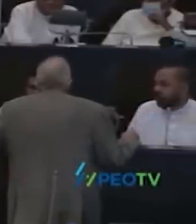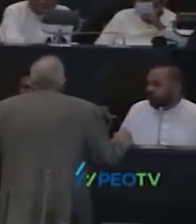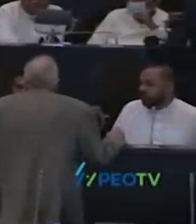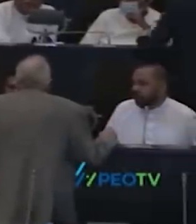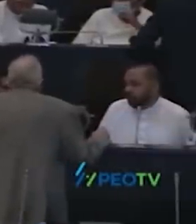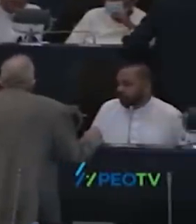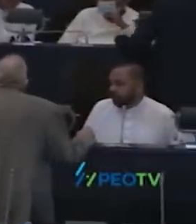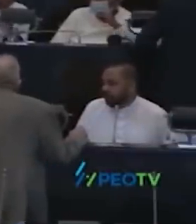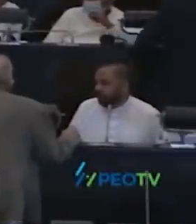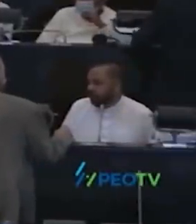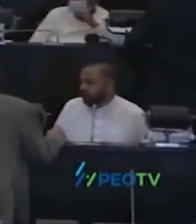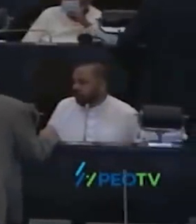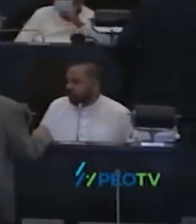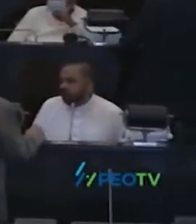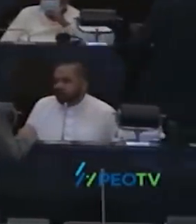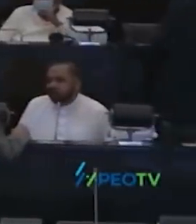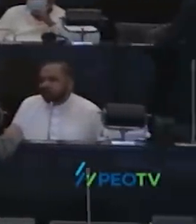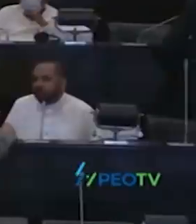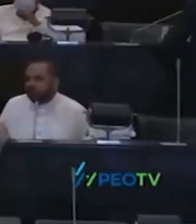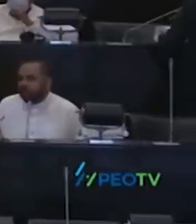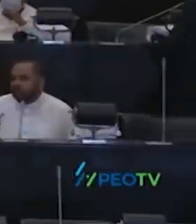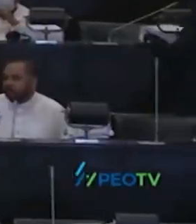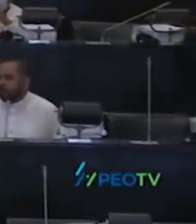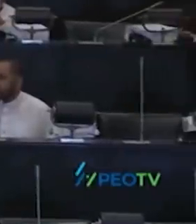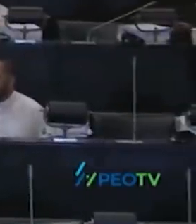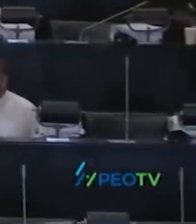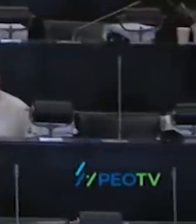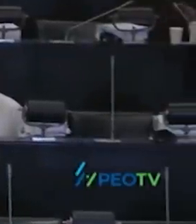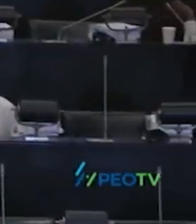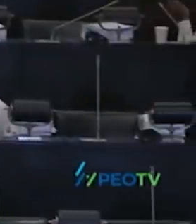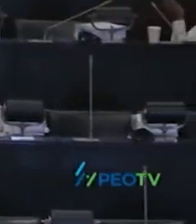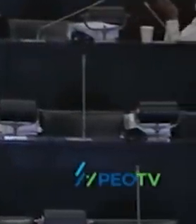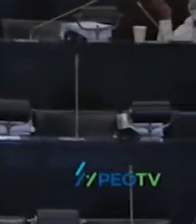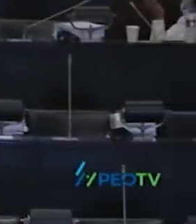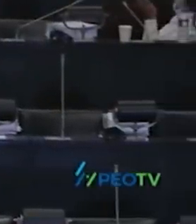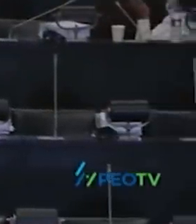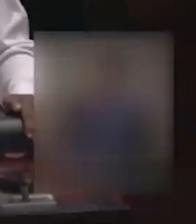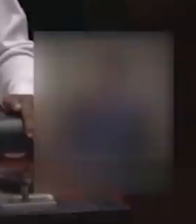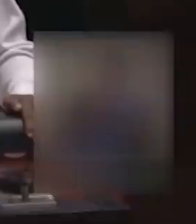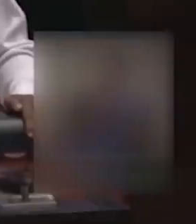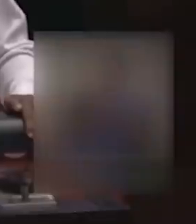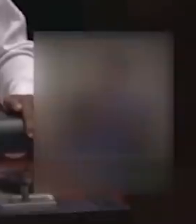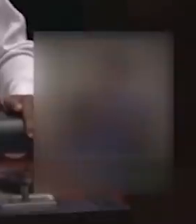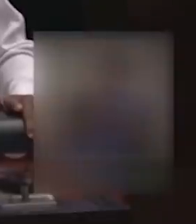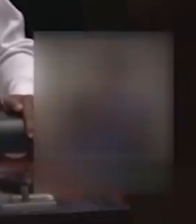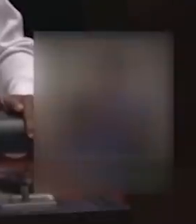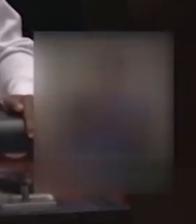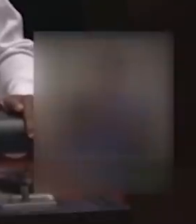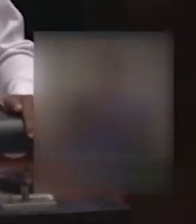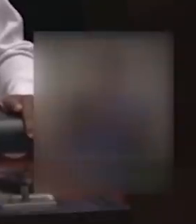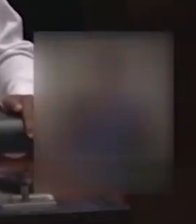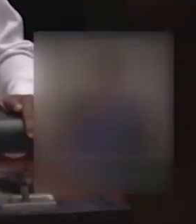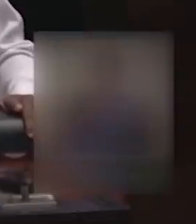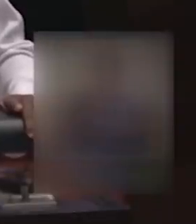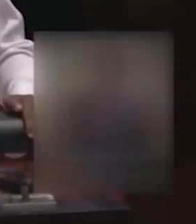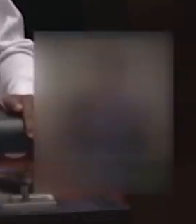විමසීම එනකන් සජිත් ඇතුළු කණ්ඩායමට අවබෝධයක් තිබුණේ නැද්ද? ඇත්තටම එහෙම අවබෝධයක් තිබුණේ නැත්නම්